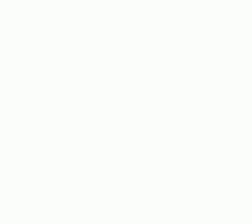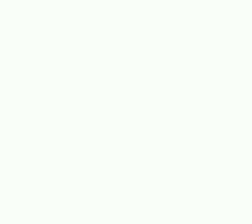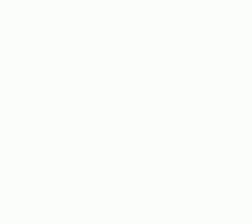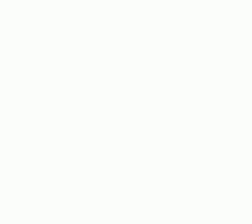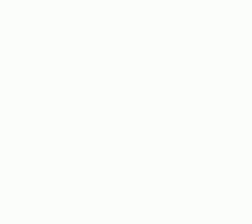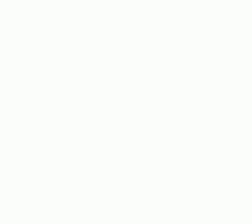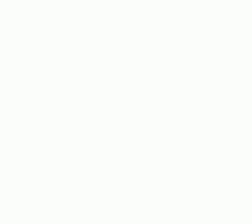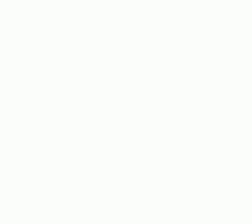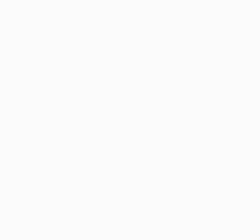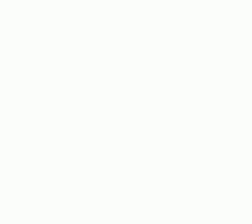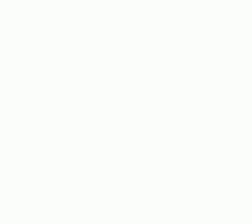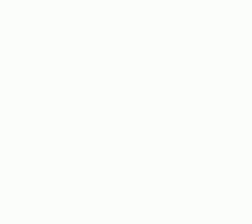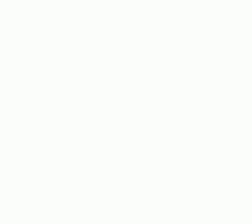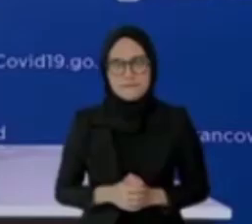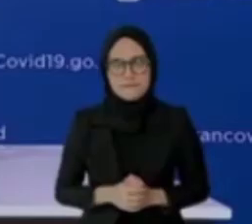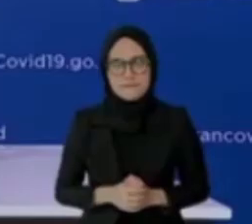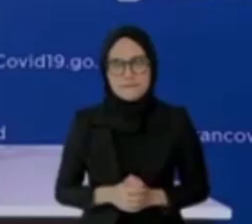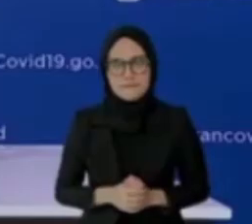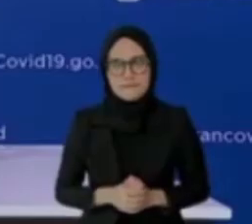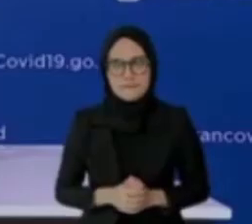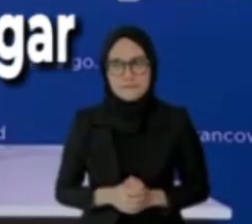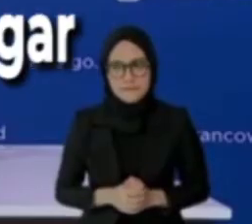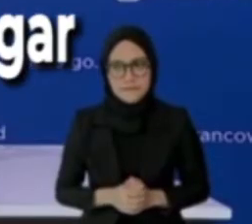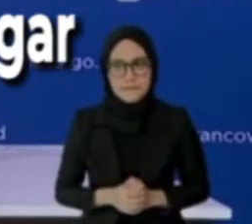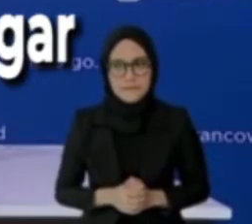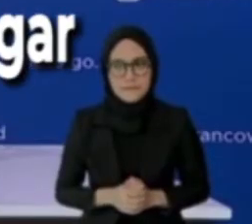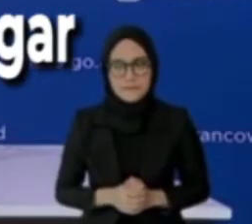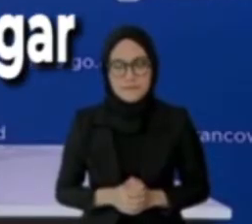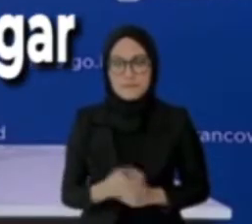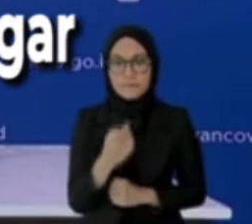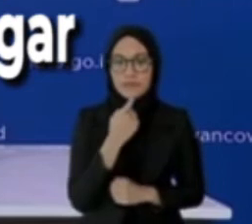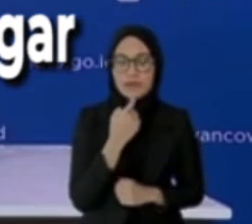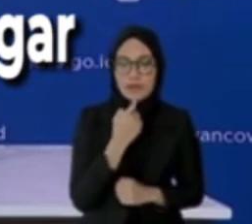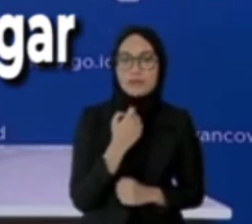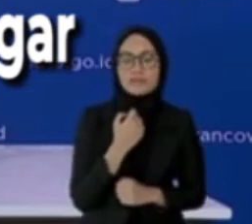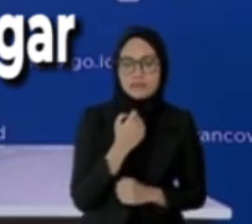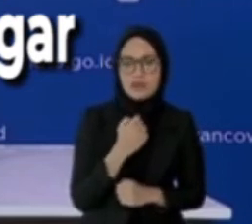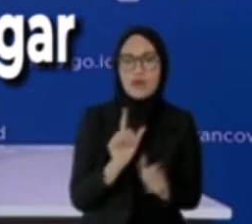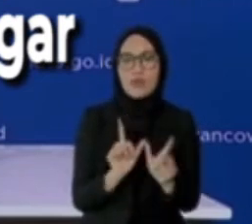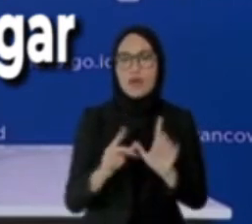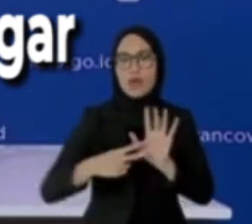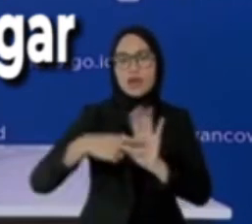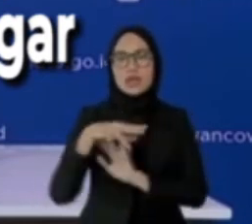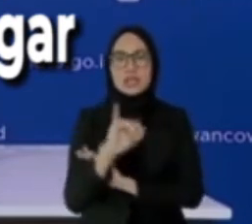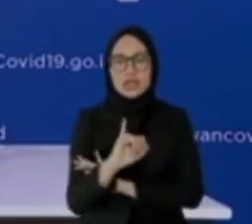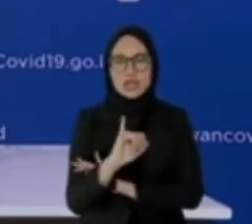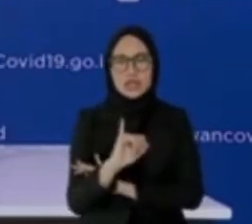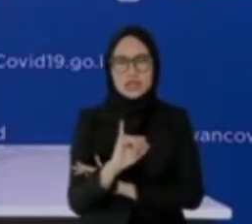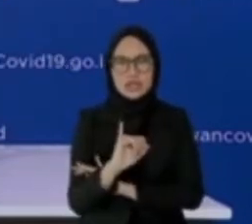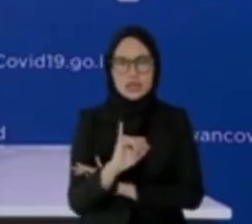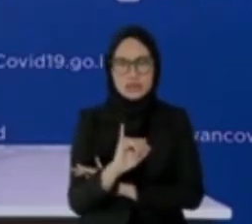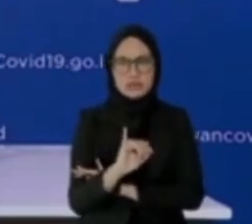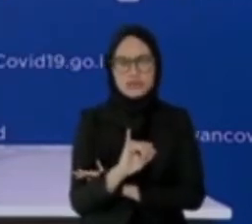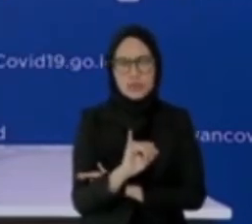Hai melalui keterangan pers jurubicara Satgas penanganan konflik 19 Wiko Bakti